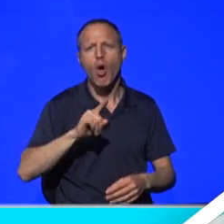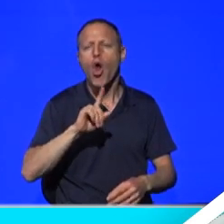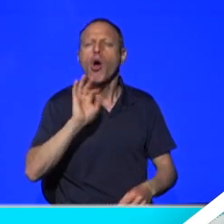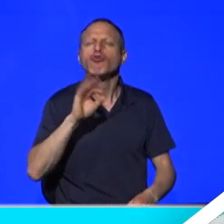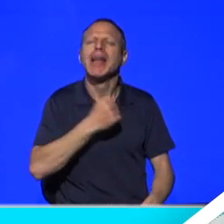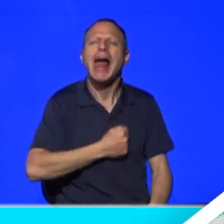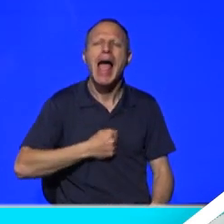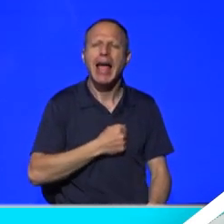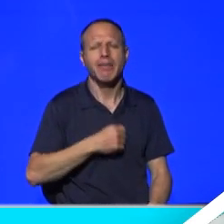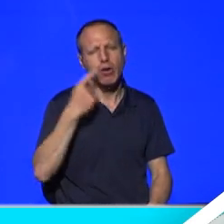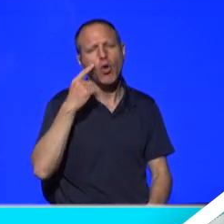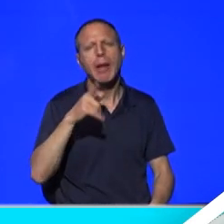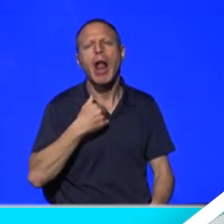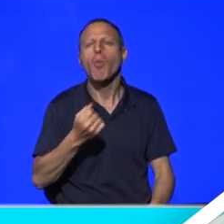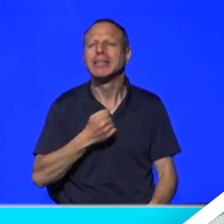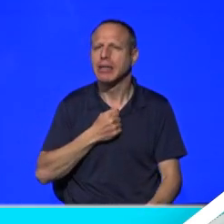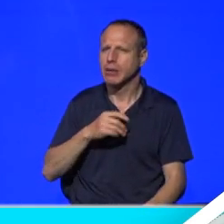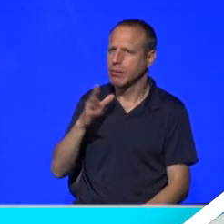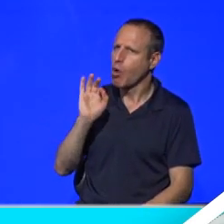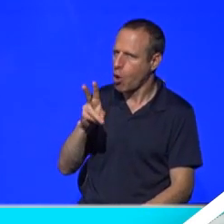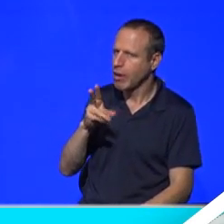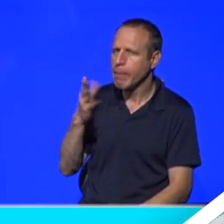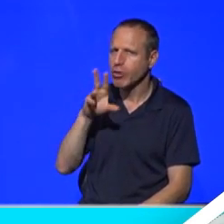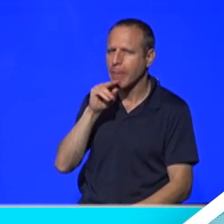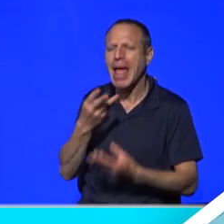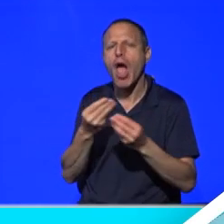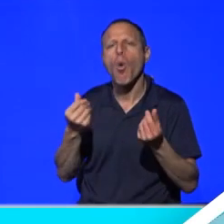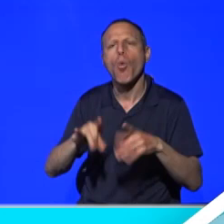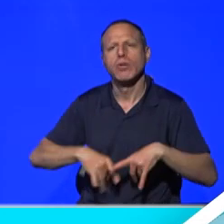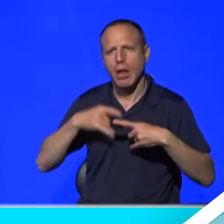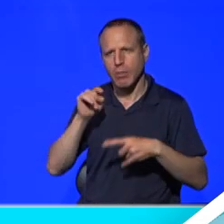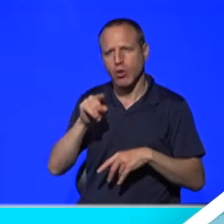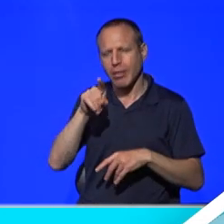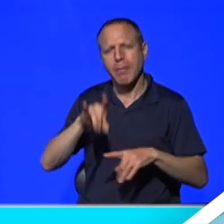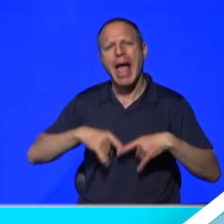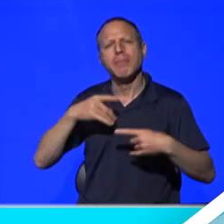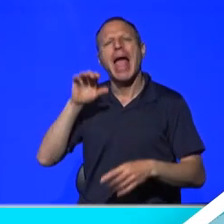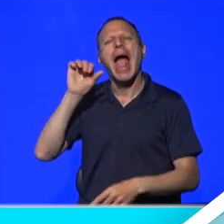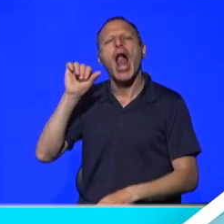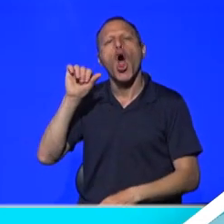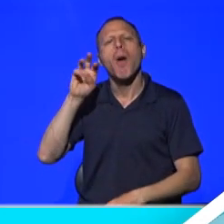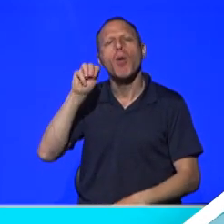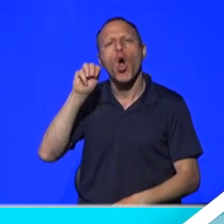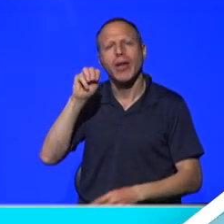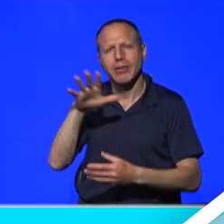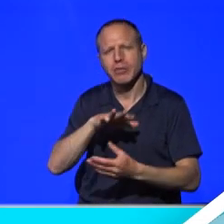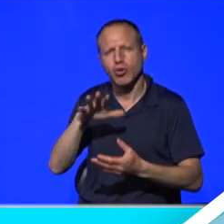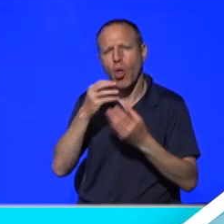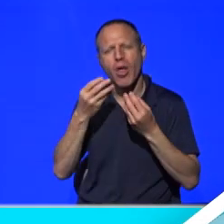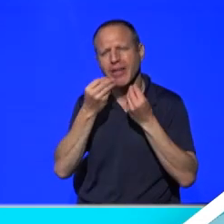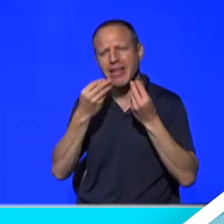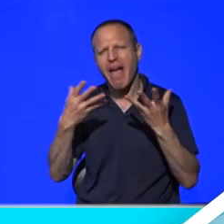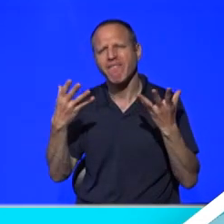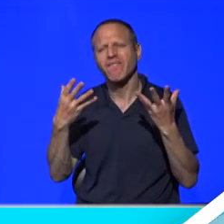אנחנו מסכנים, כי אנחנו לא. אוקיי, אבל בוא נדבר רגע על איכות החיים הזאת. אתם חיים באלון מורה, באזור יפהפה באמת, עם